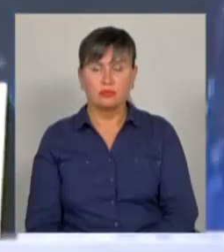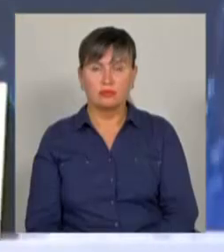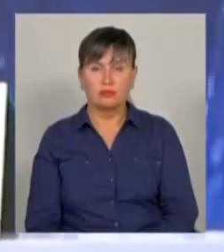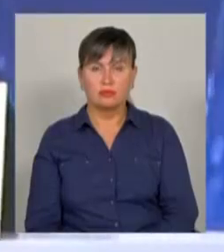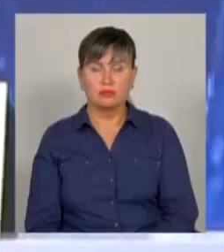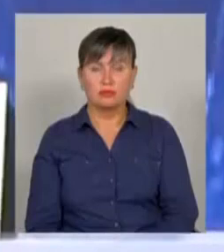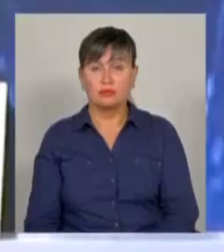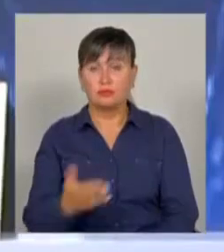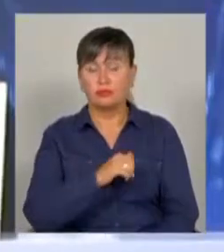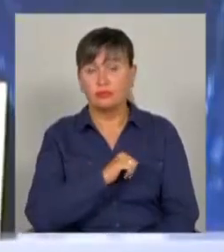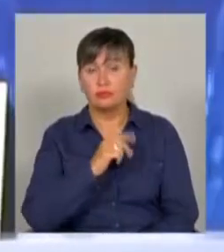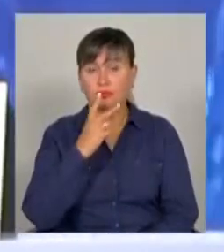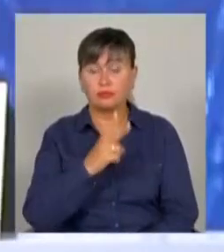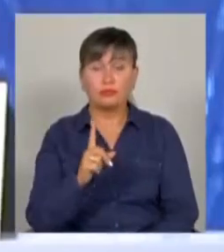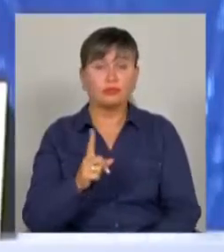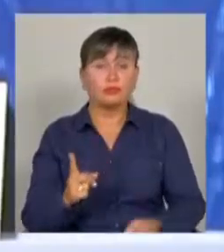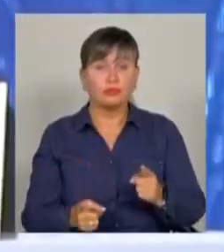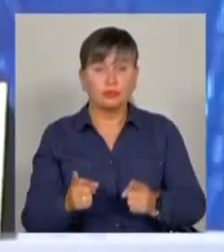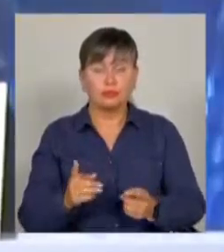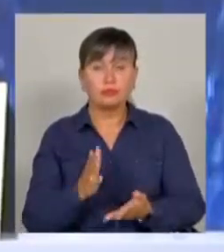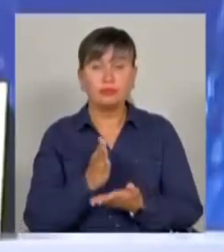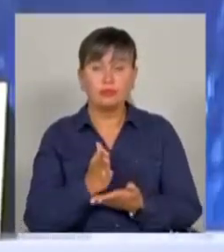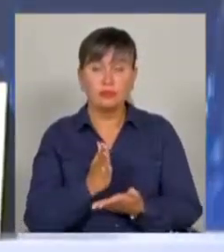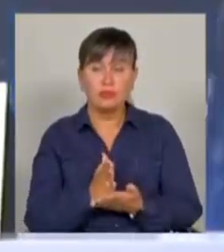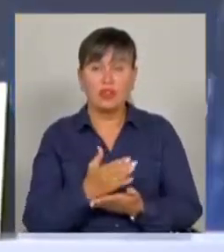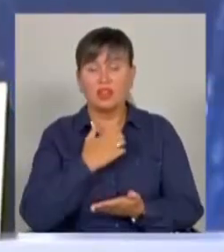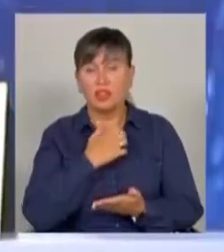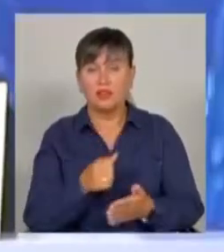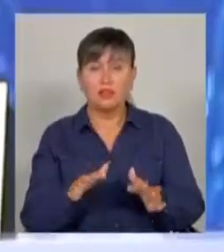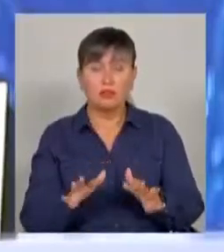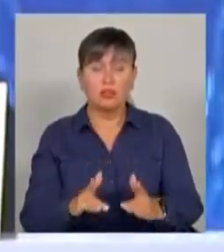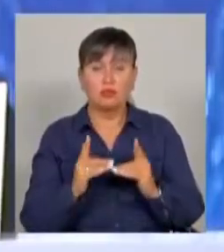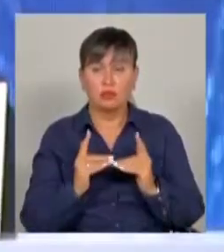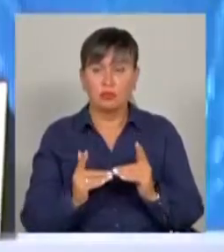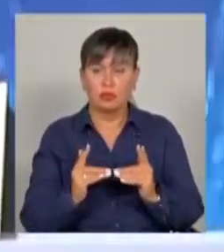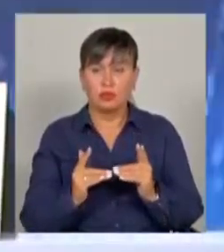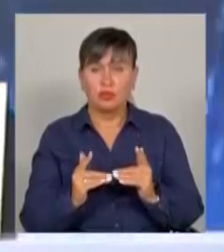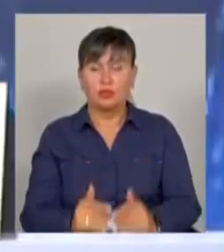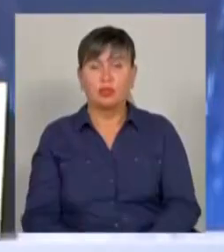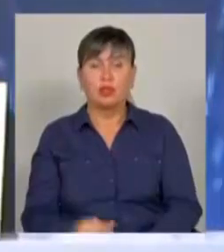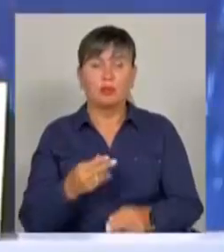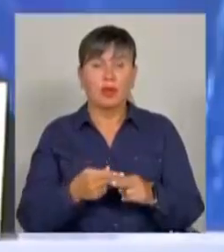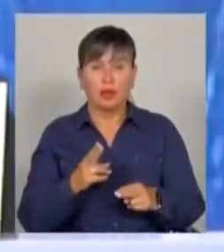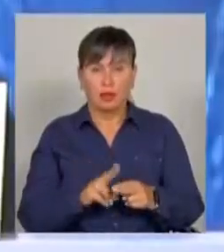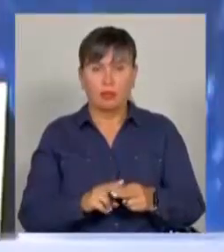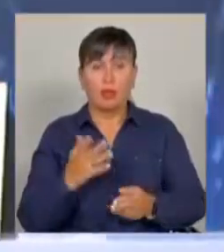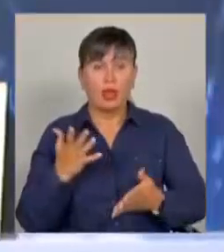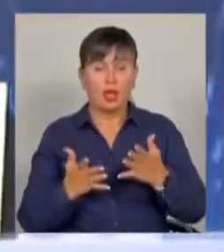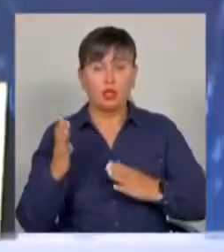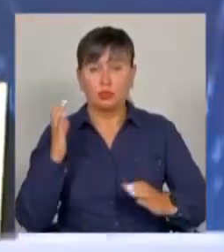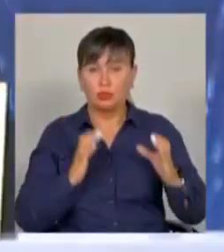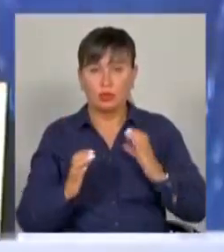Сами видите, что действительно имеется дефицит мест в общежитиях. Поэтому, если